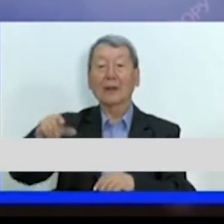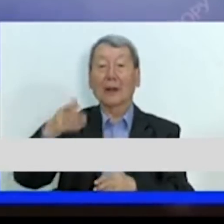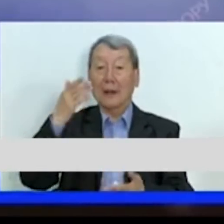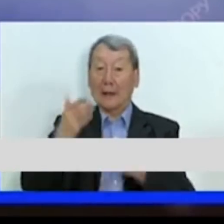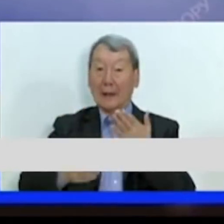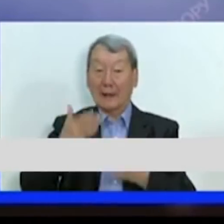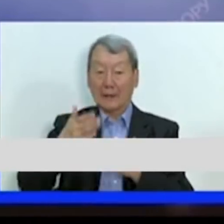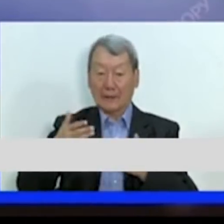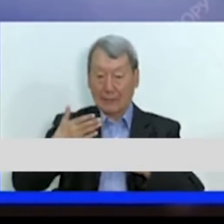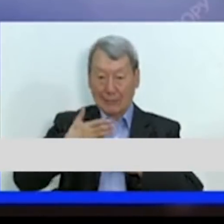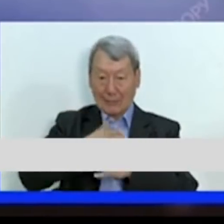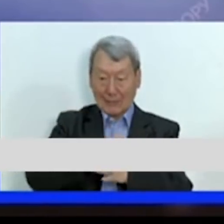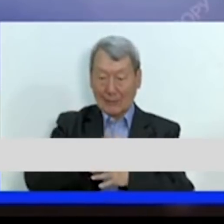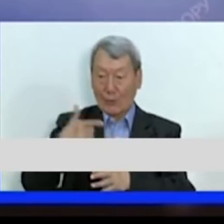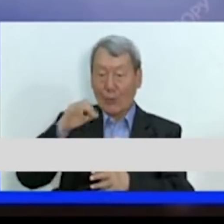Ошол кээ бир бөлүнгөн